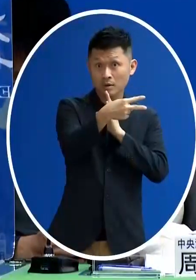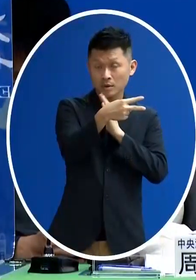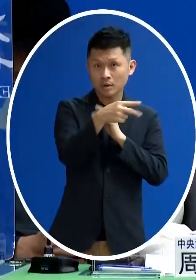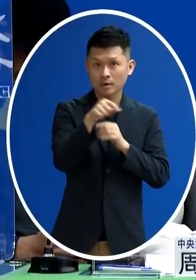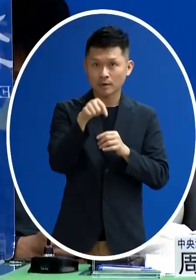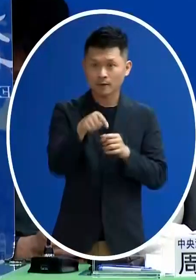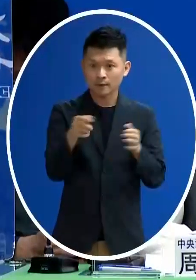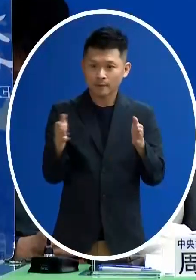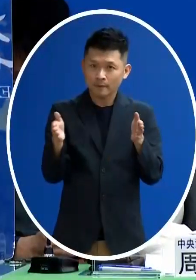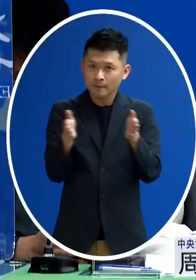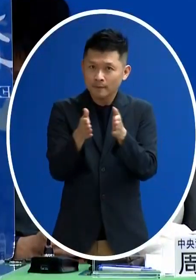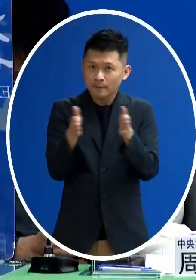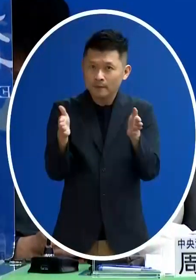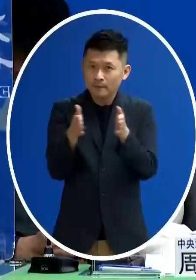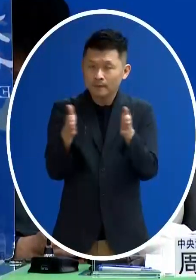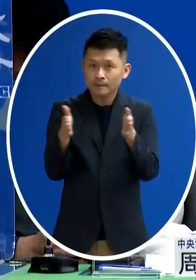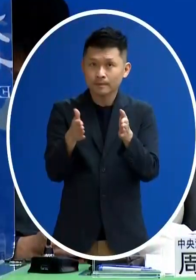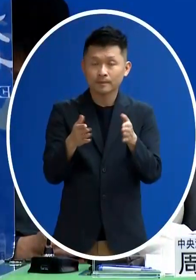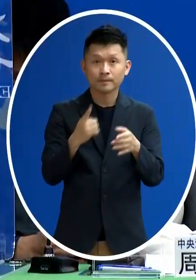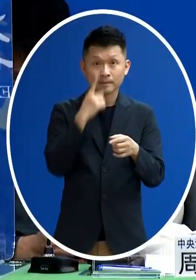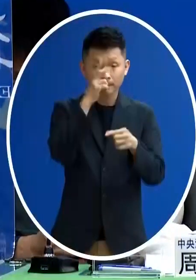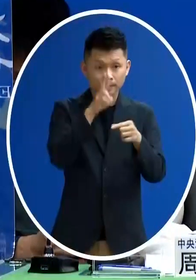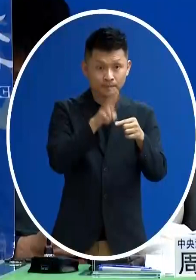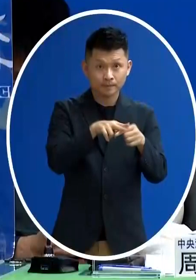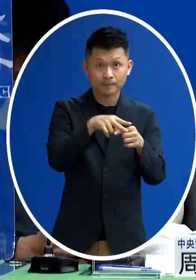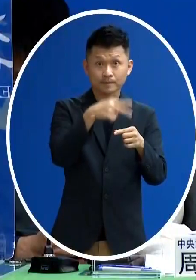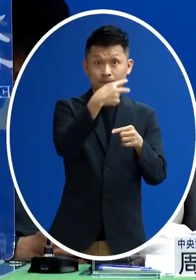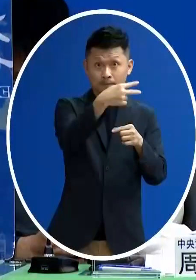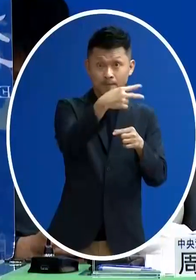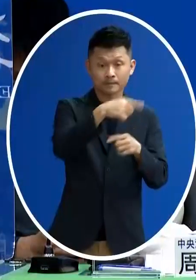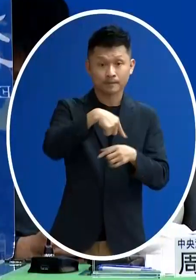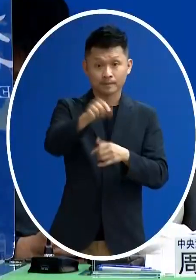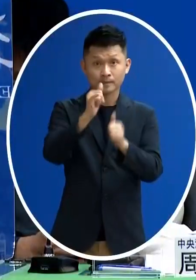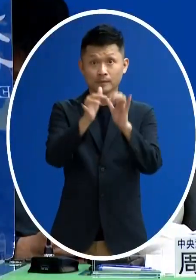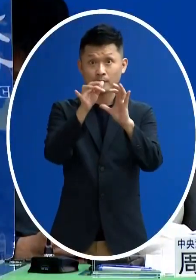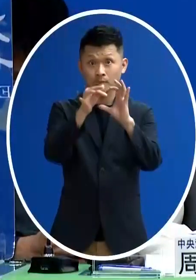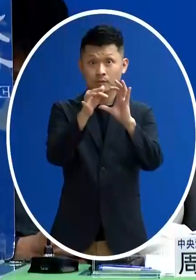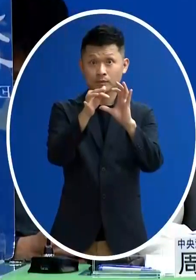还是提供就是抗原快筛阳性也可以到社区筛检站进行 PCR 一个裁剪。